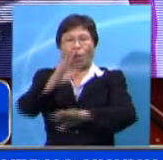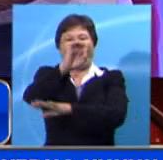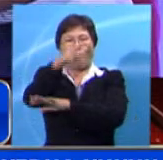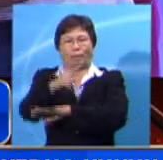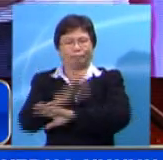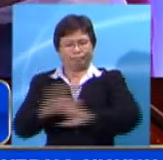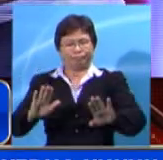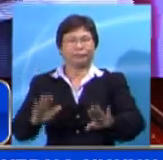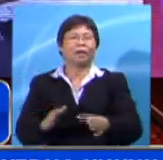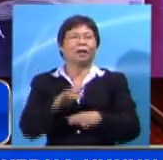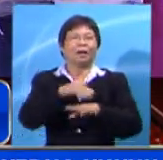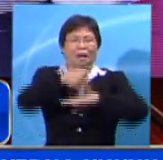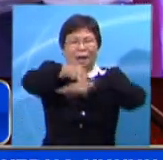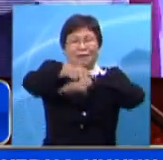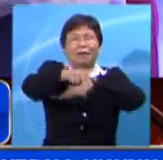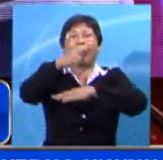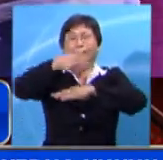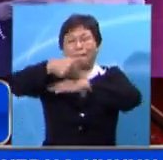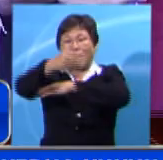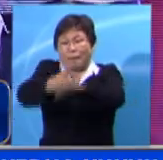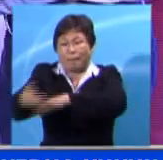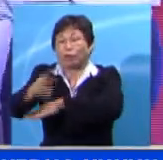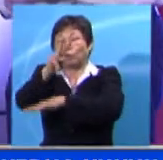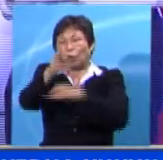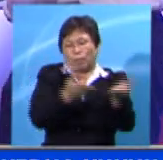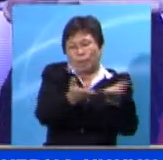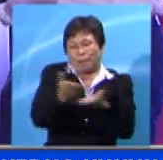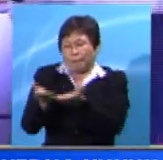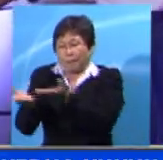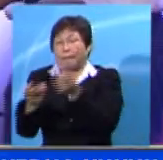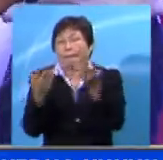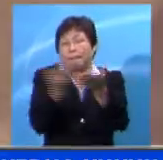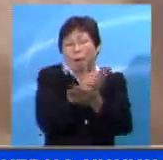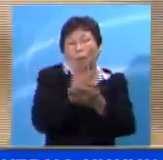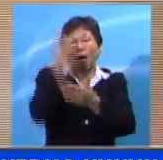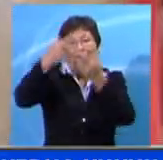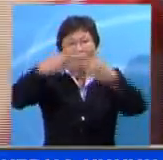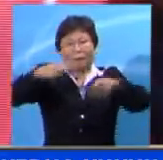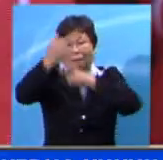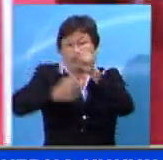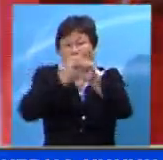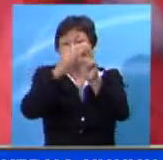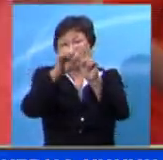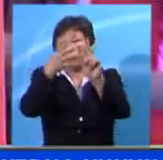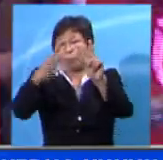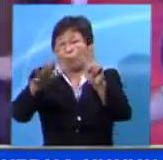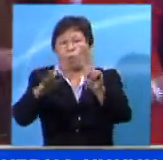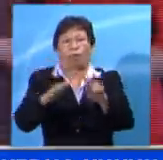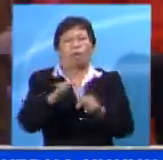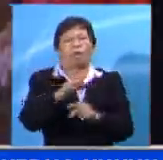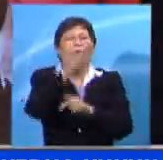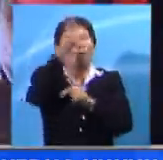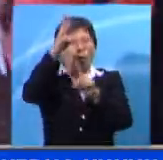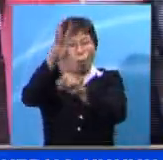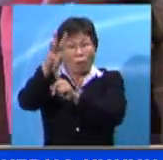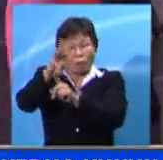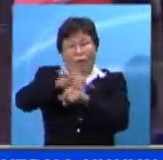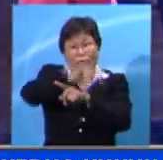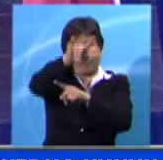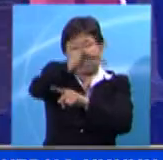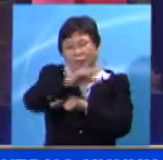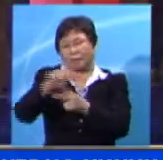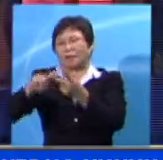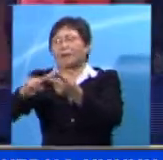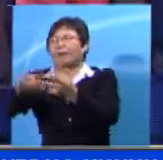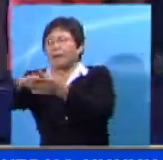selain perkhidmatan k rox dua perkhidmatan terbaru yang bakal dilancarkan tahun ini adalah Wii dalam penerbangan